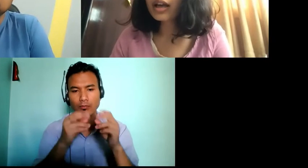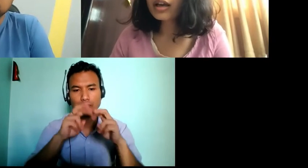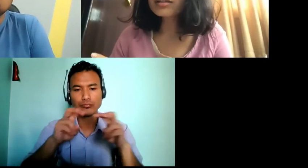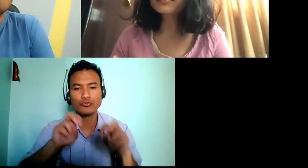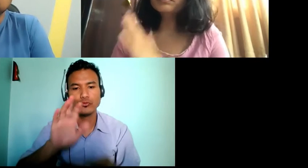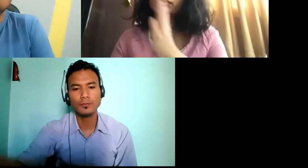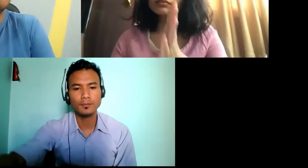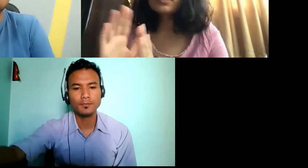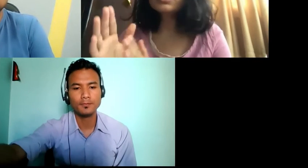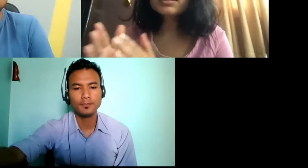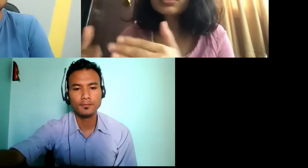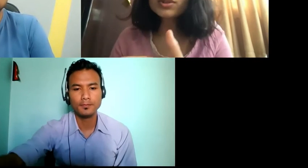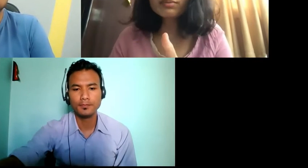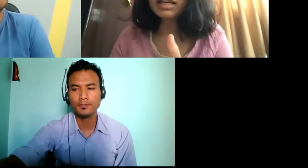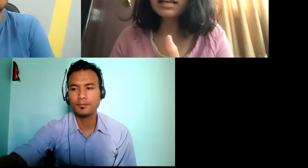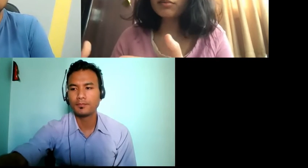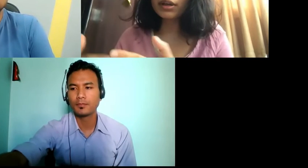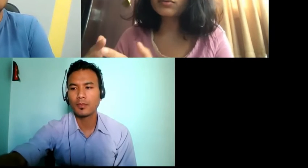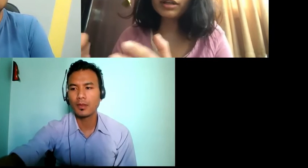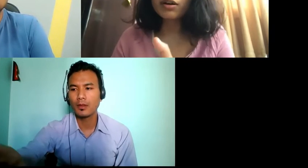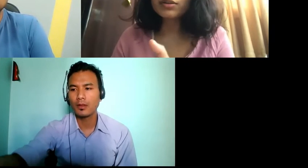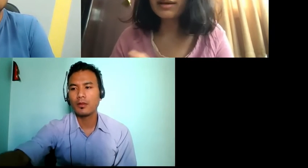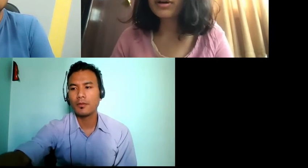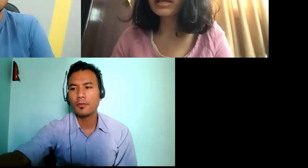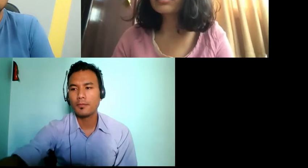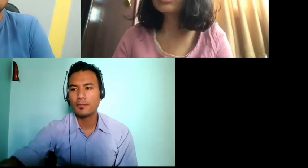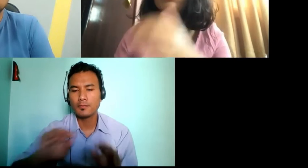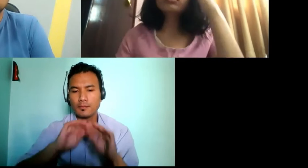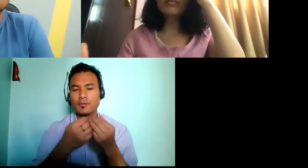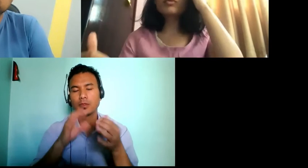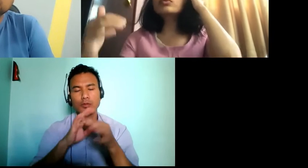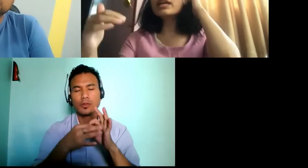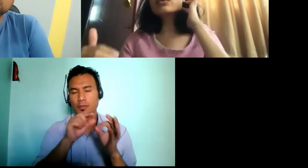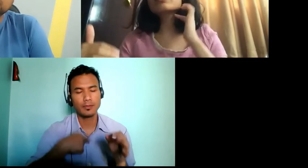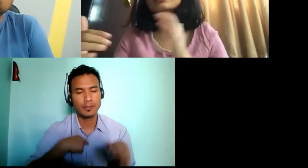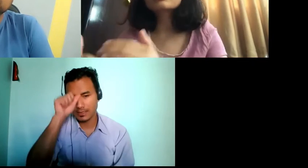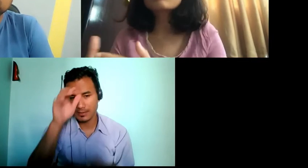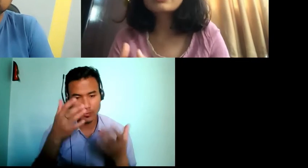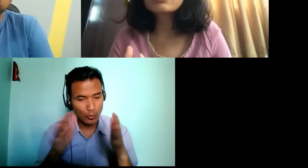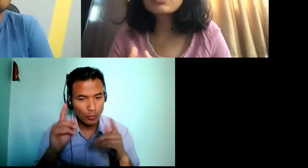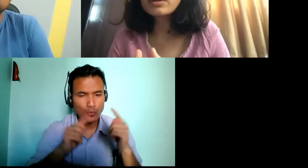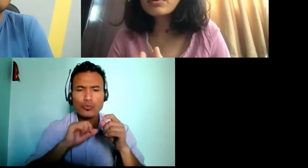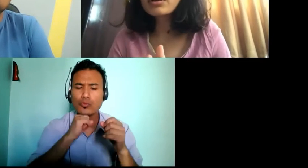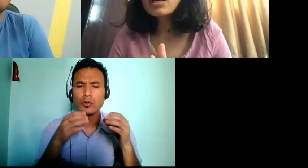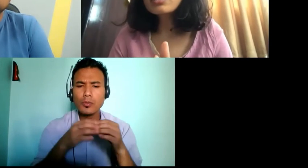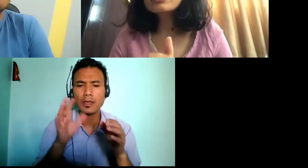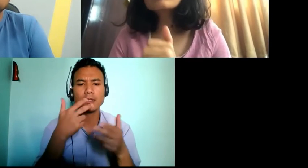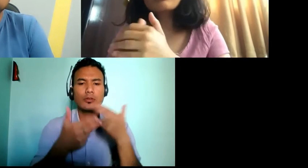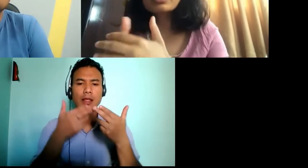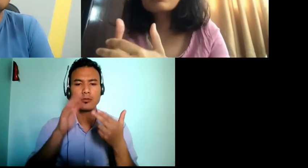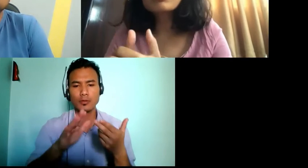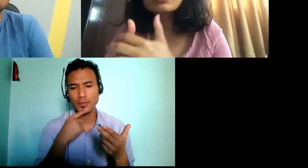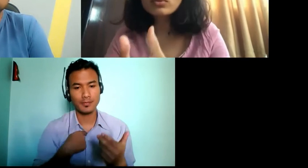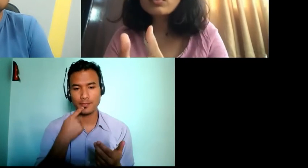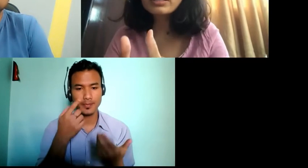छु. सो यो चाहिँ सोसियल मिडिया भनेको मैले हजुरलाई भने होइन. अनि अब कुन कुन एज ग्रुपले के चलाइरहेको छ पनि भन्यो. र जुन